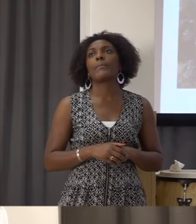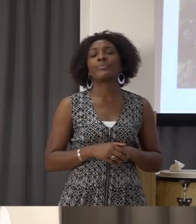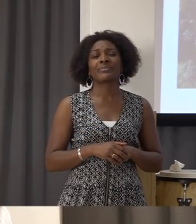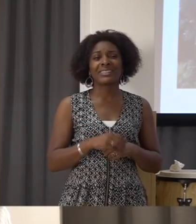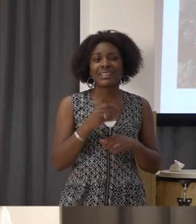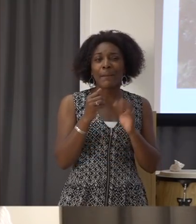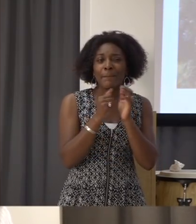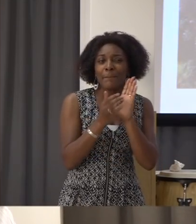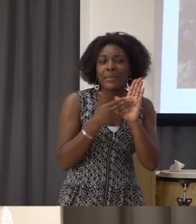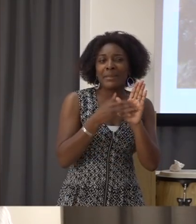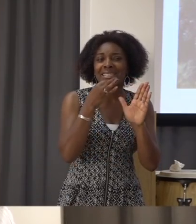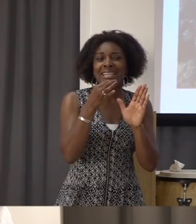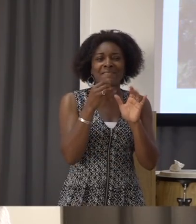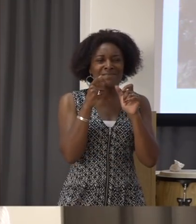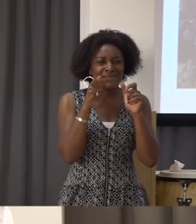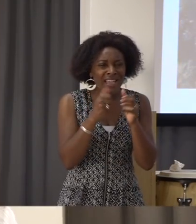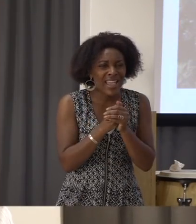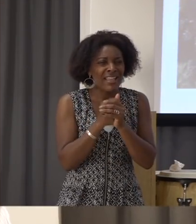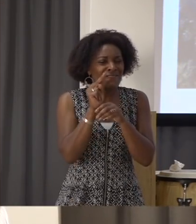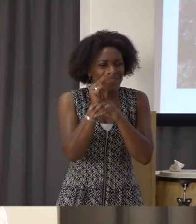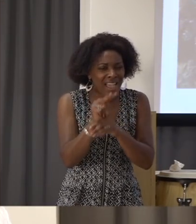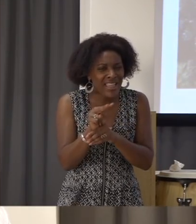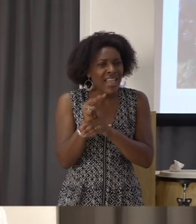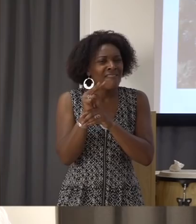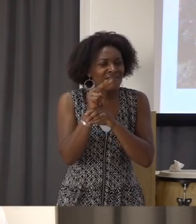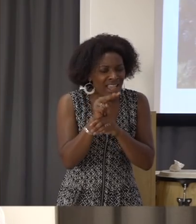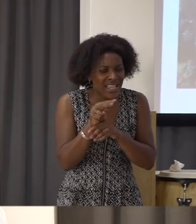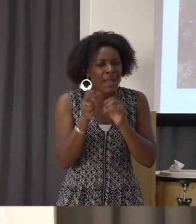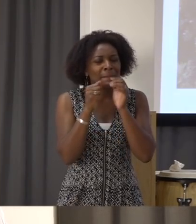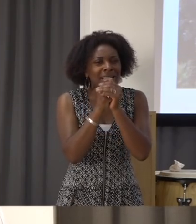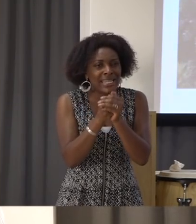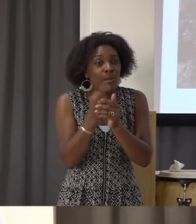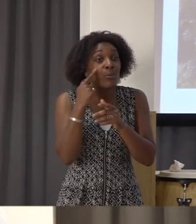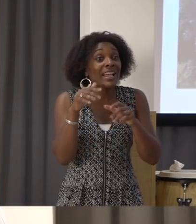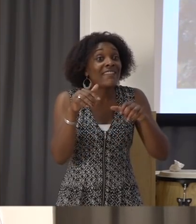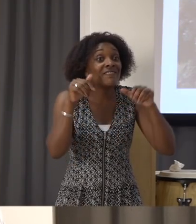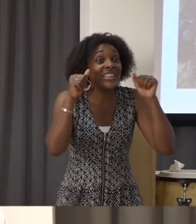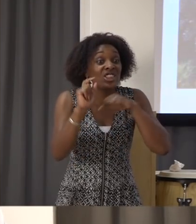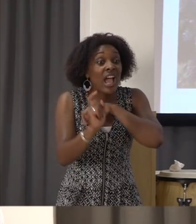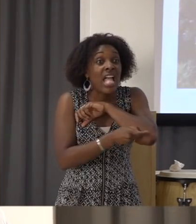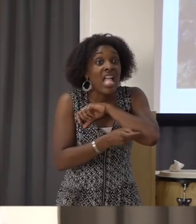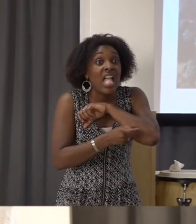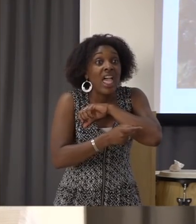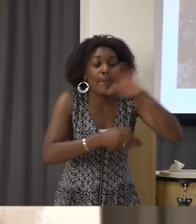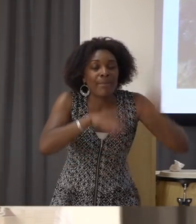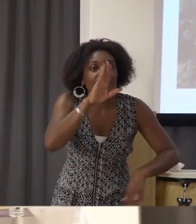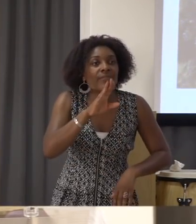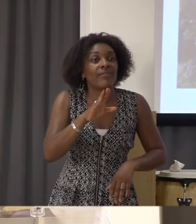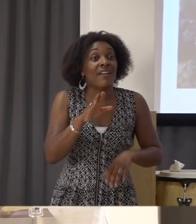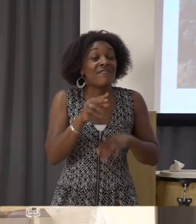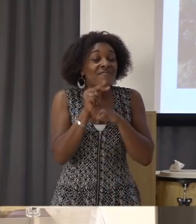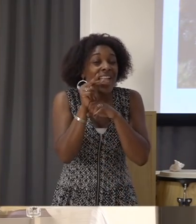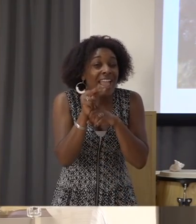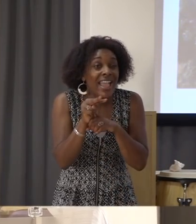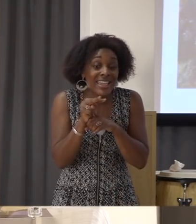Veillez et priez, a dit le Seigneur Jésus, afin de ne pas tomber sous le pouvoir de la tentation. Veillez et priez, veillez et